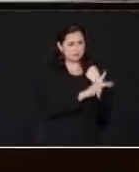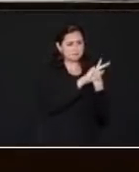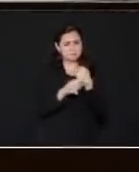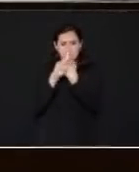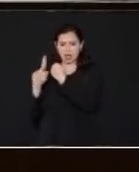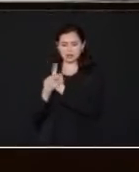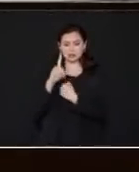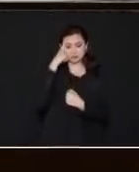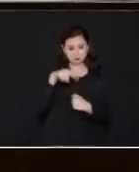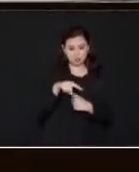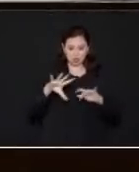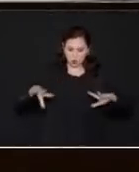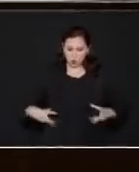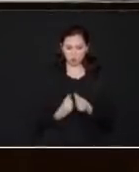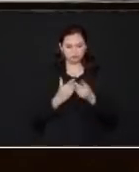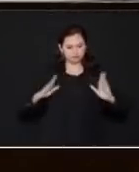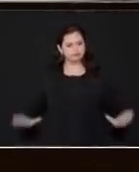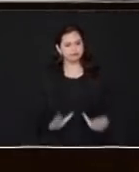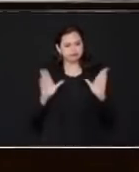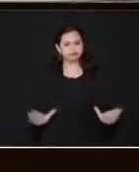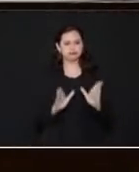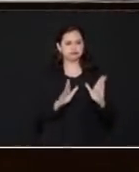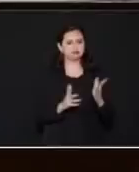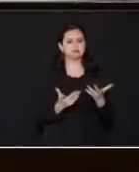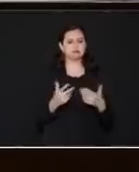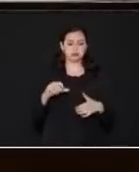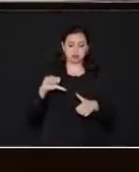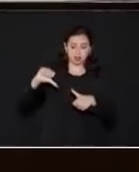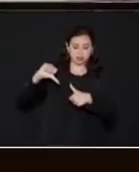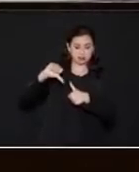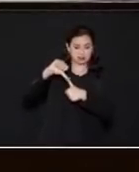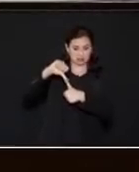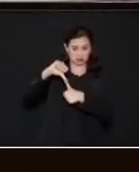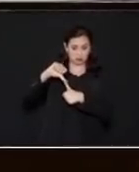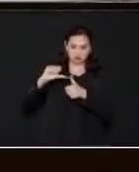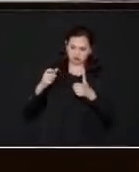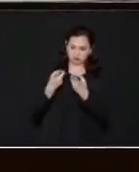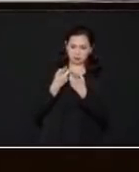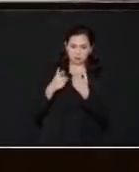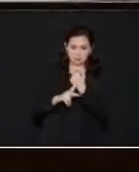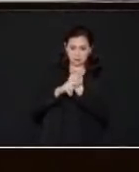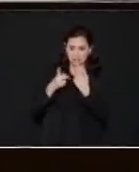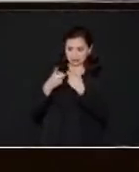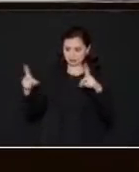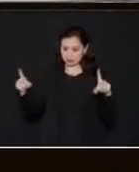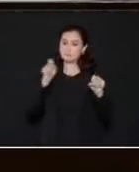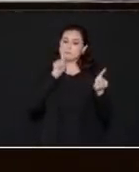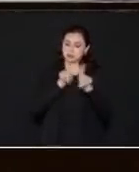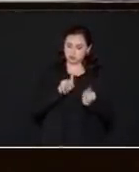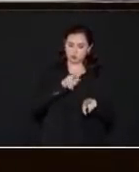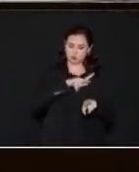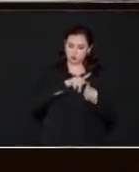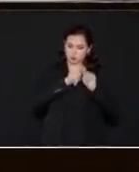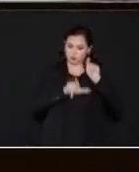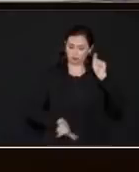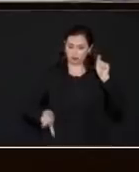le développement des pays d'Amérique centrale et aussi le nôtre. Et de cette façon affronter, non pas par des